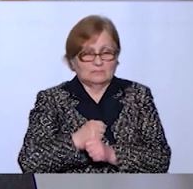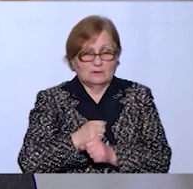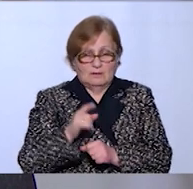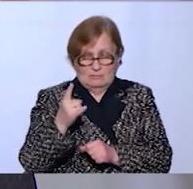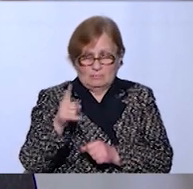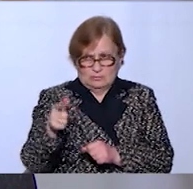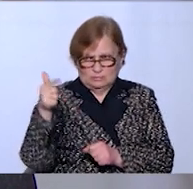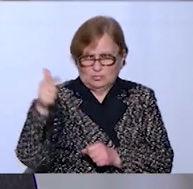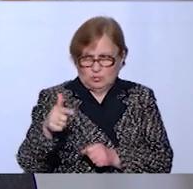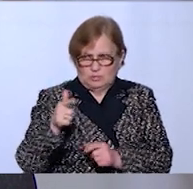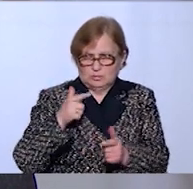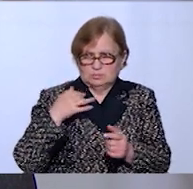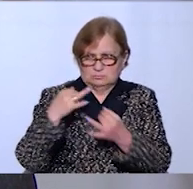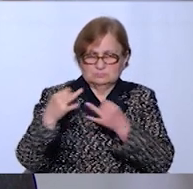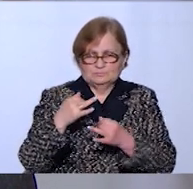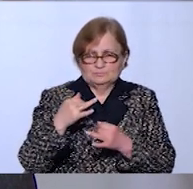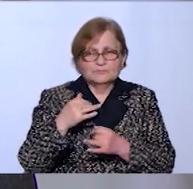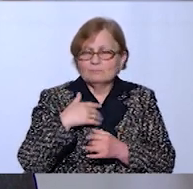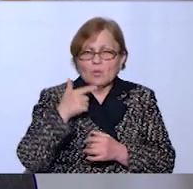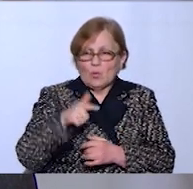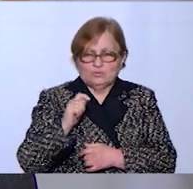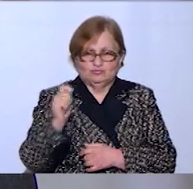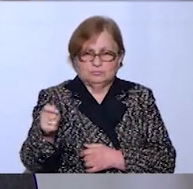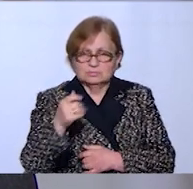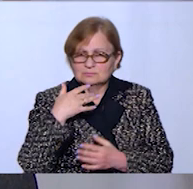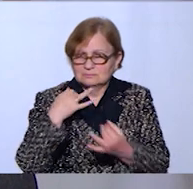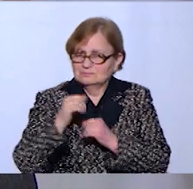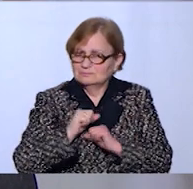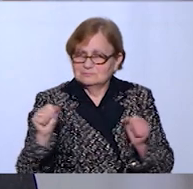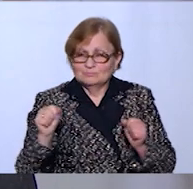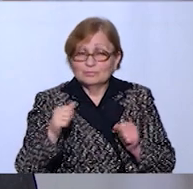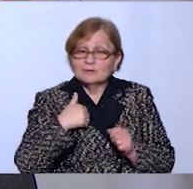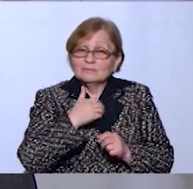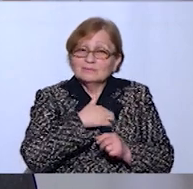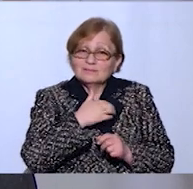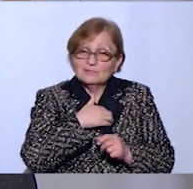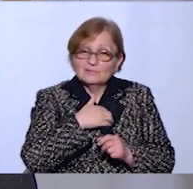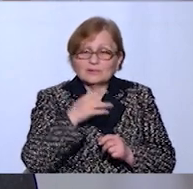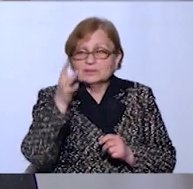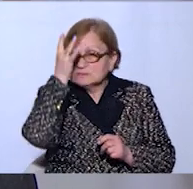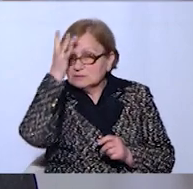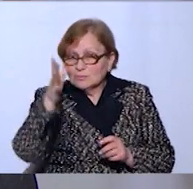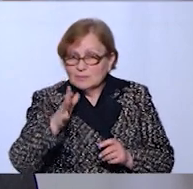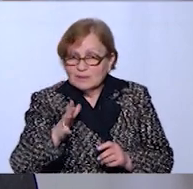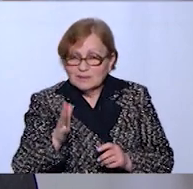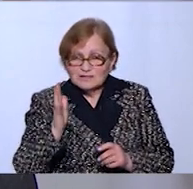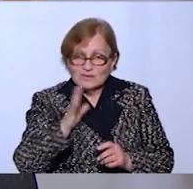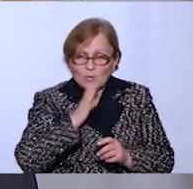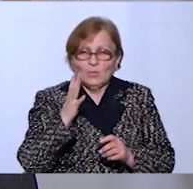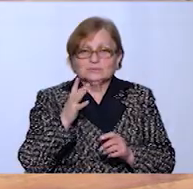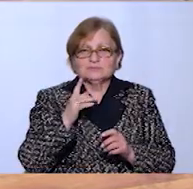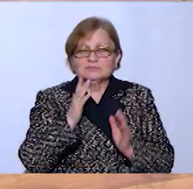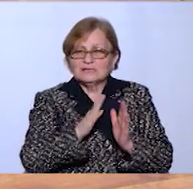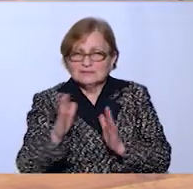გვაქვს კიდევ სხვა როლები, რომელიც უცბოთ უნდა შევინარჩუნოთ ის აქტივები, რაც ჩვენ გვანიჭებს ფსიამოვნებას და არ